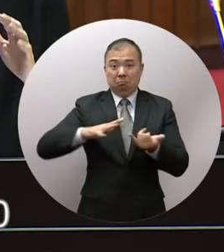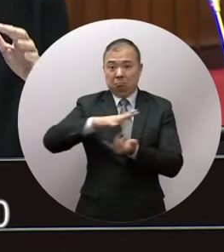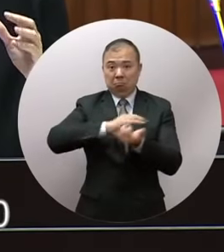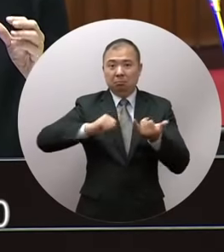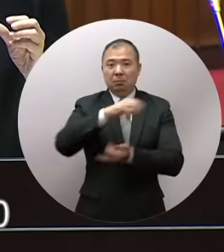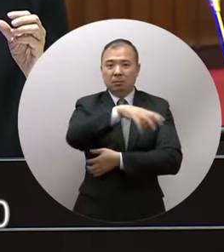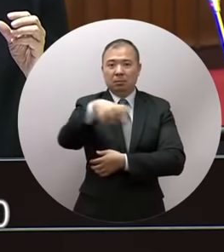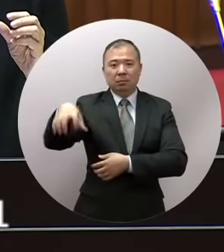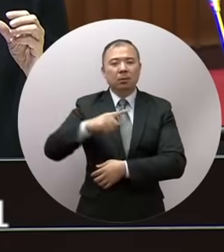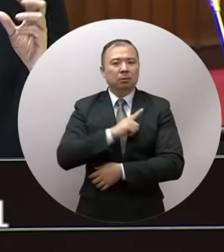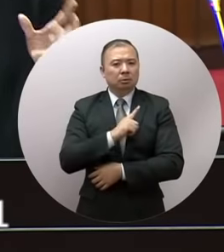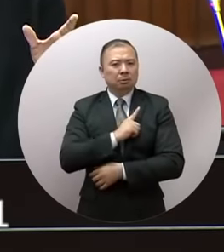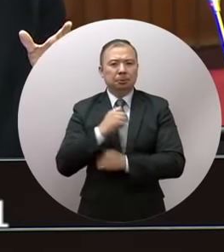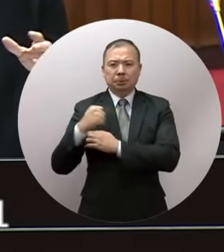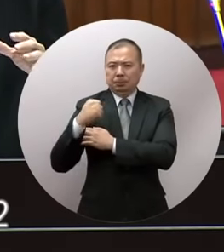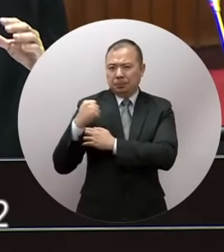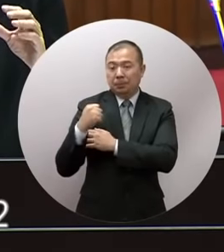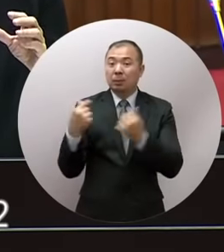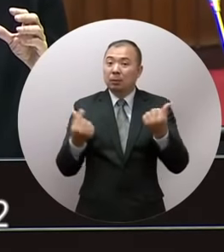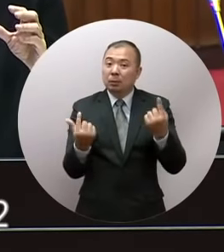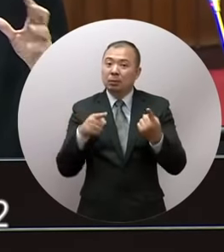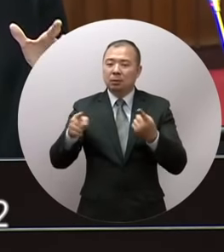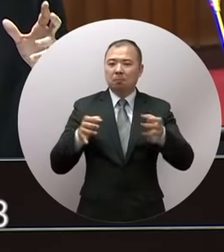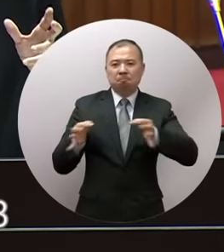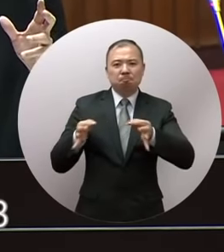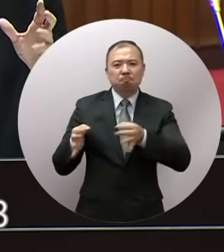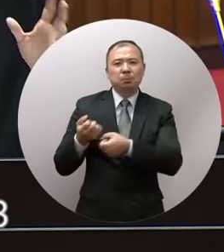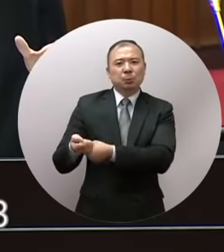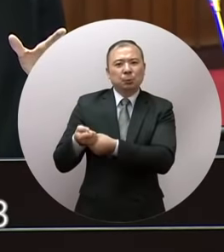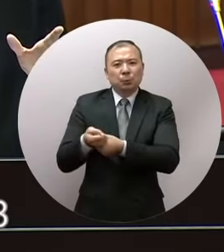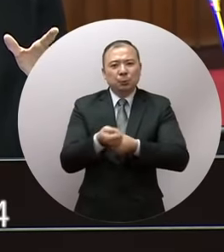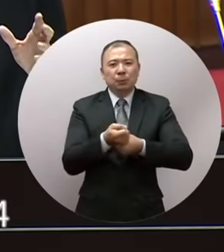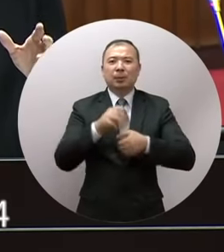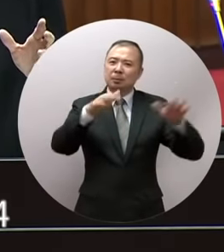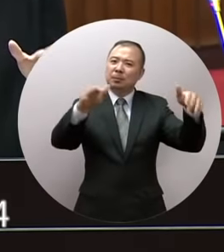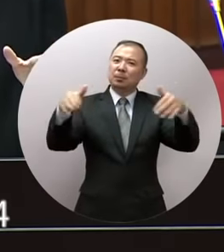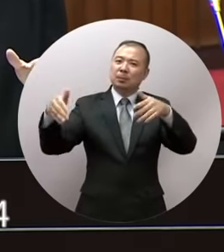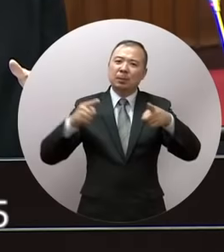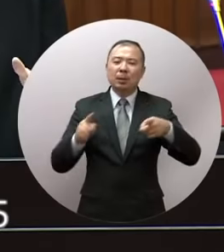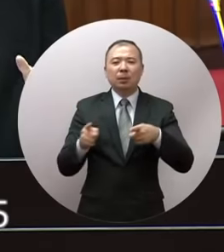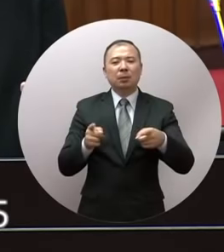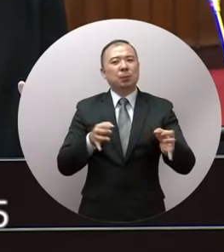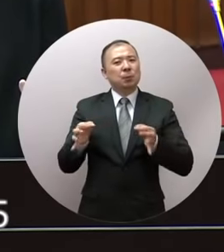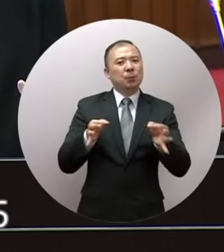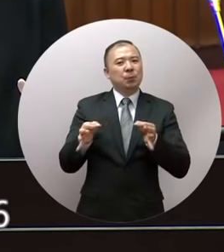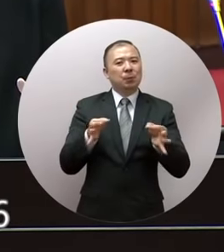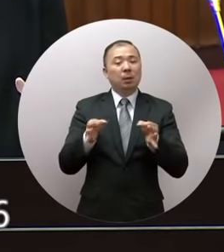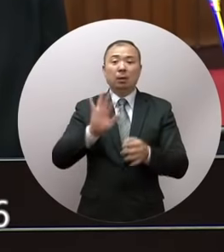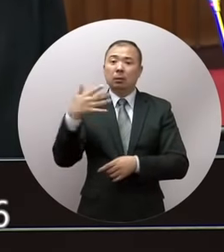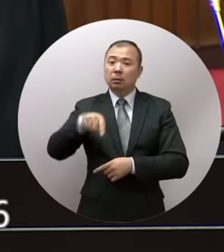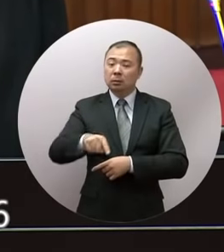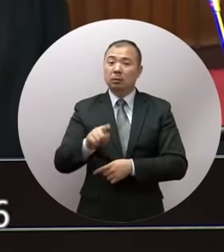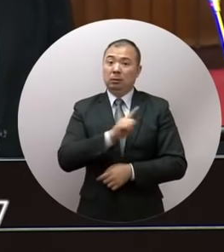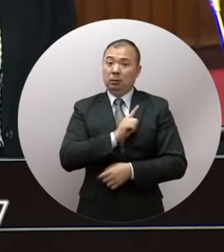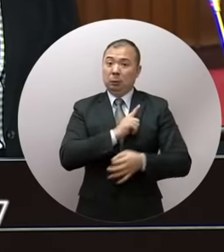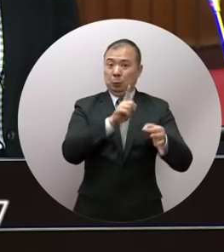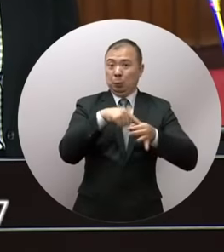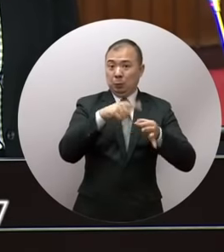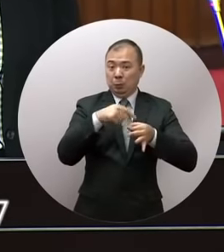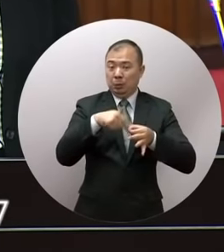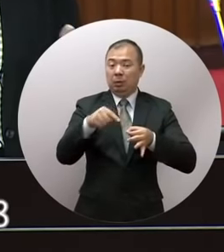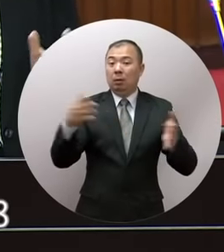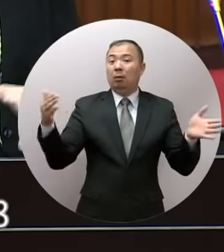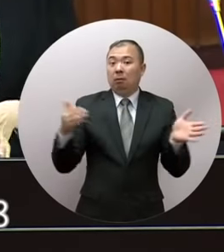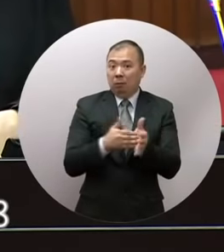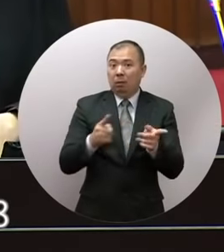的再去营造这种招商，还有这些商业的环境，那可是大半的营业税呢，都被中央拿走